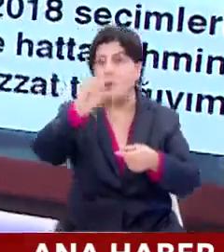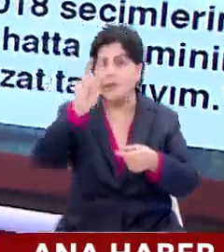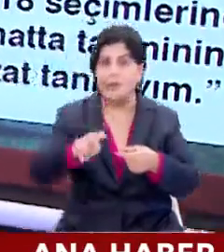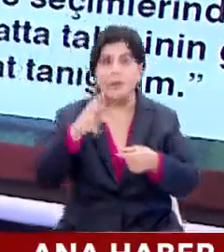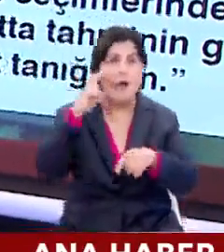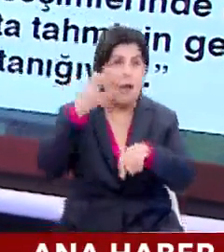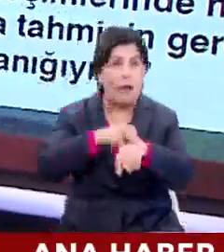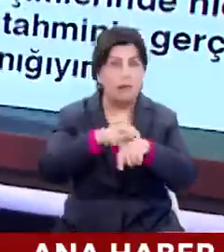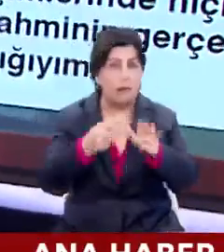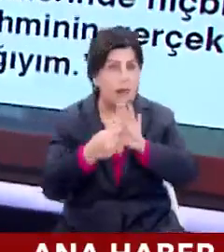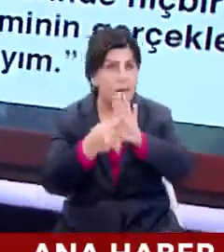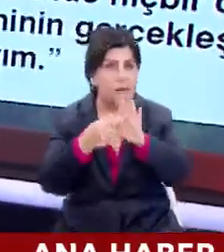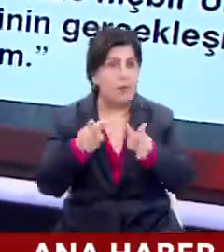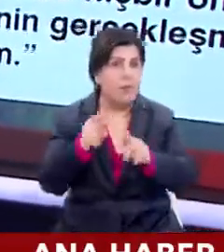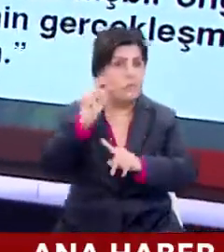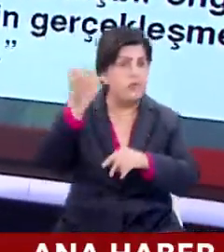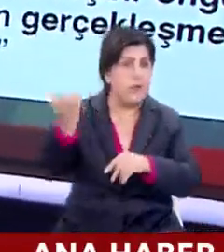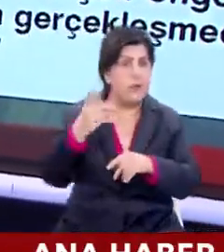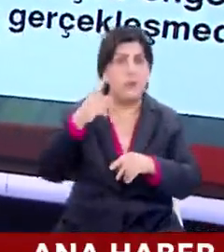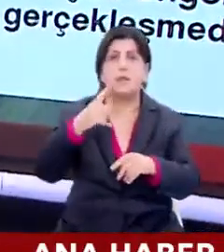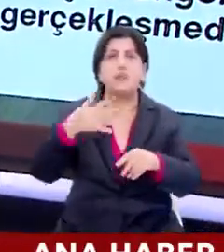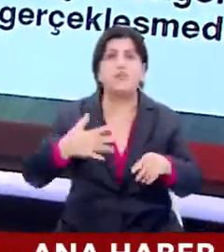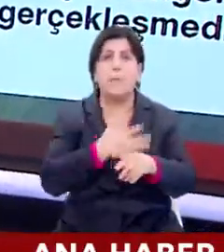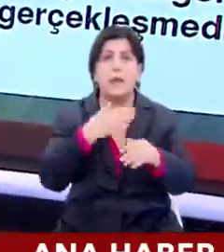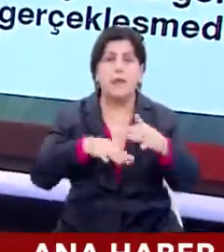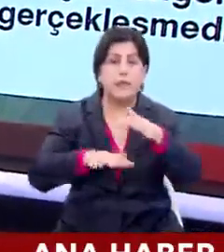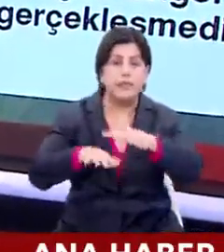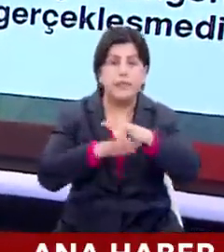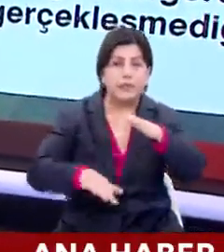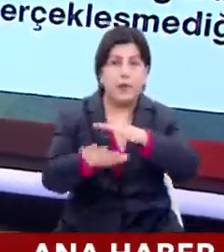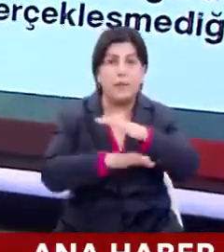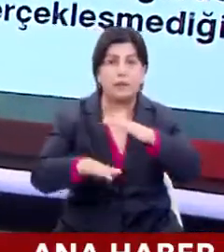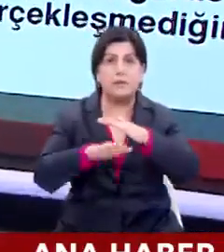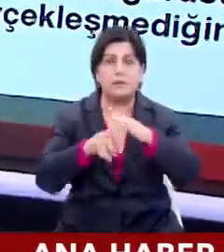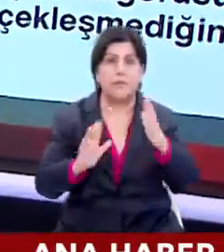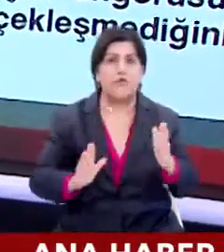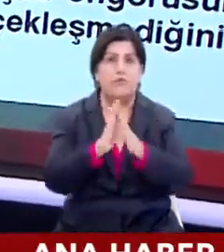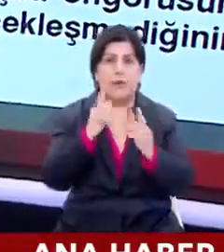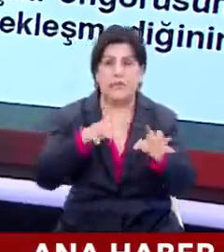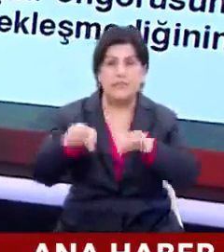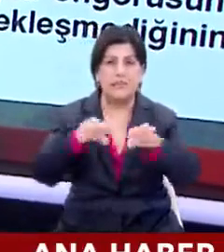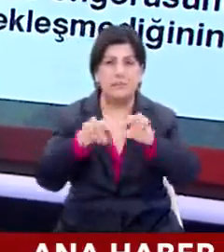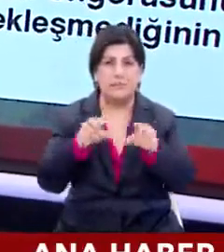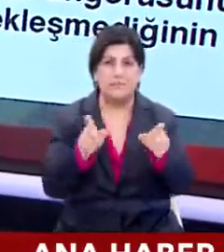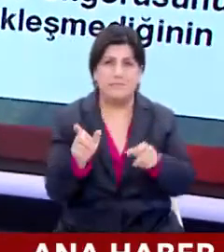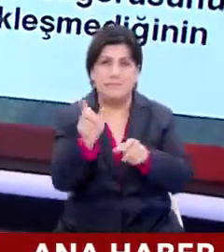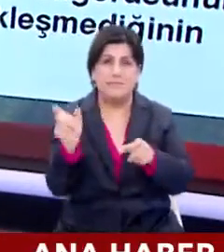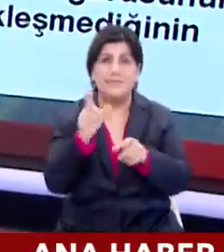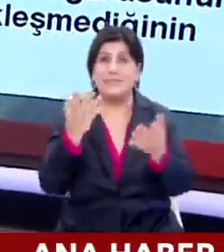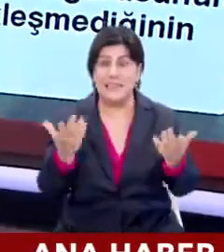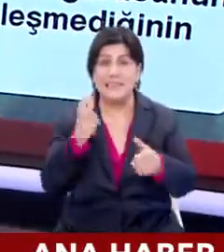hatırlatması şimdi Sayın Muharrem ince yine Cumhuriyet Halk Partisi'nin tabanının hedefinde muhalefetin bir kısmının hedefinde yalnız